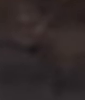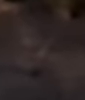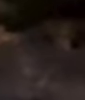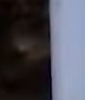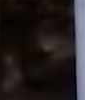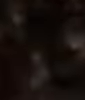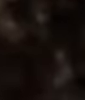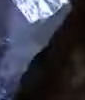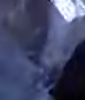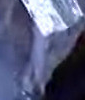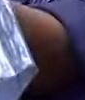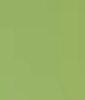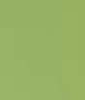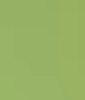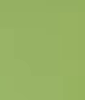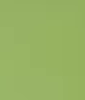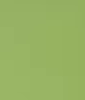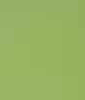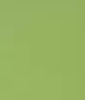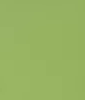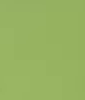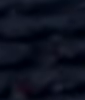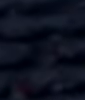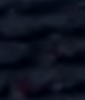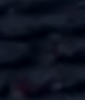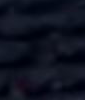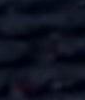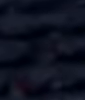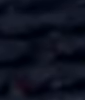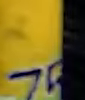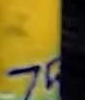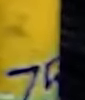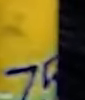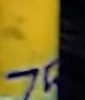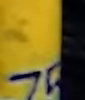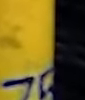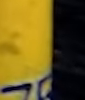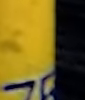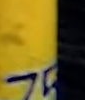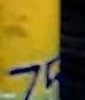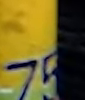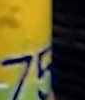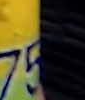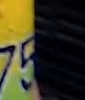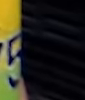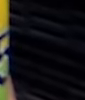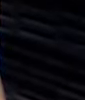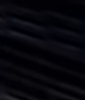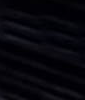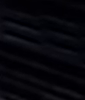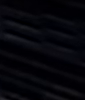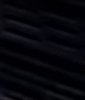Ini kan lagi musim kemarau seharusnya, tapi ternyata intensitas hujan potensi banjir ini sering terjadi karena hujan